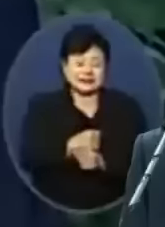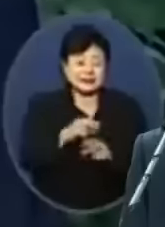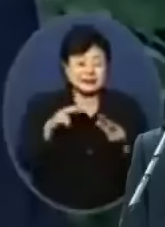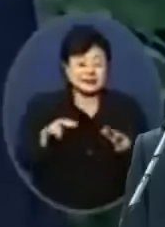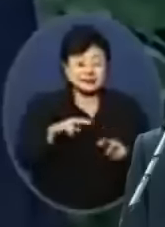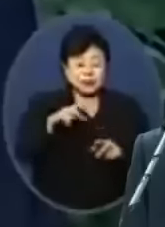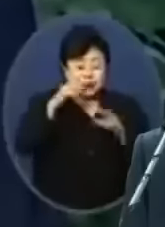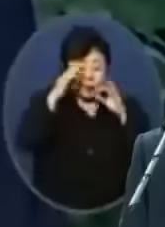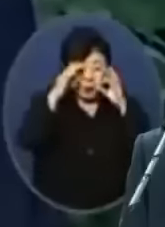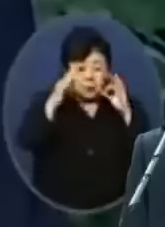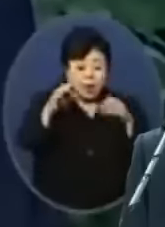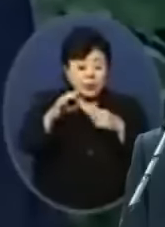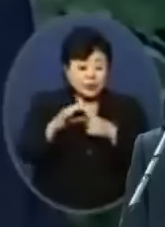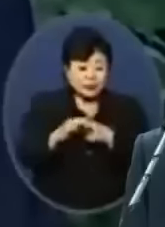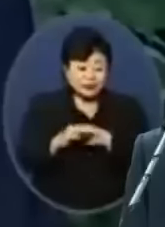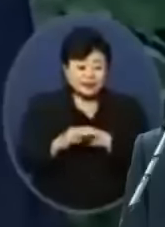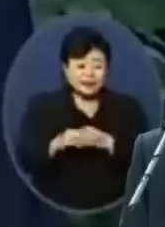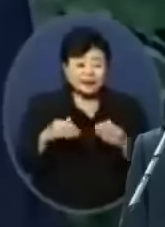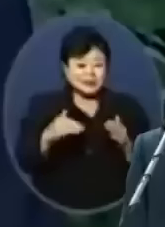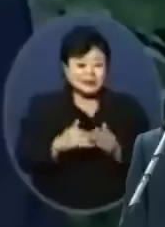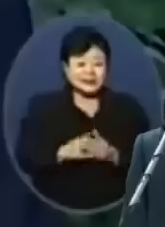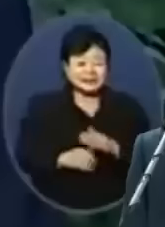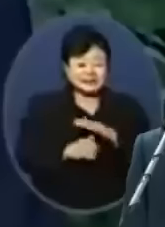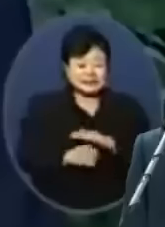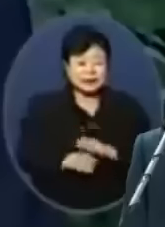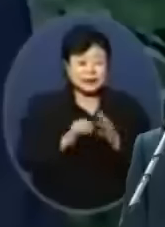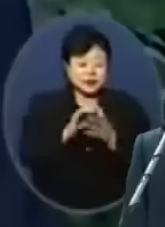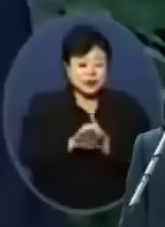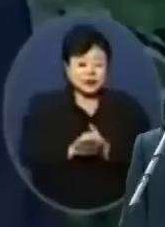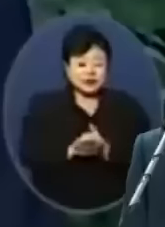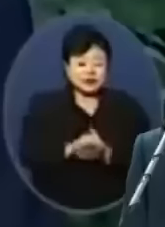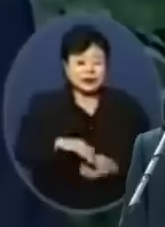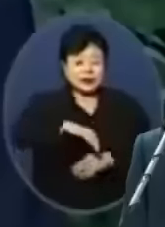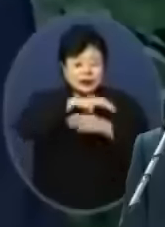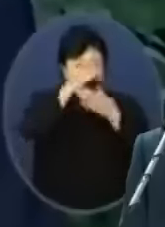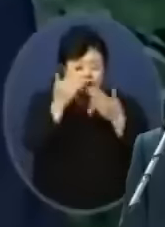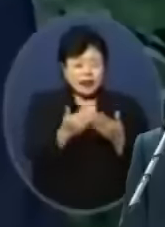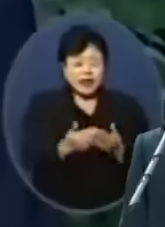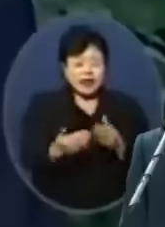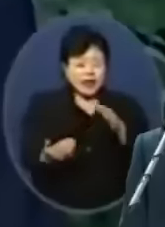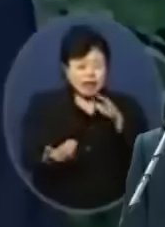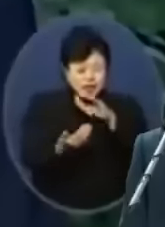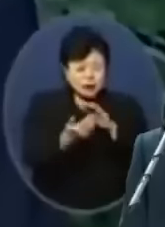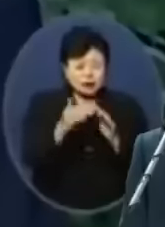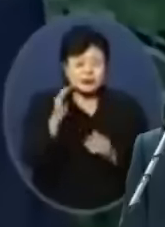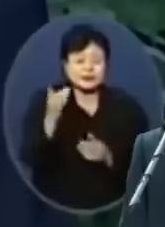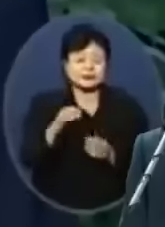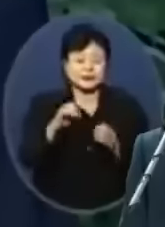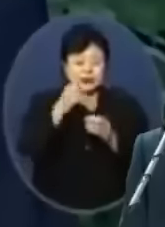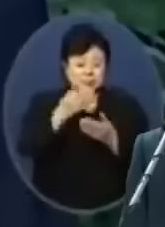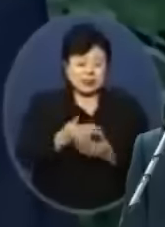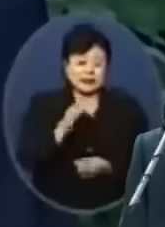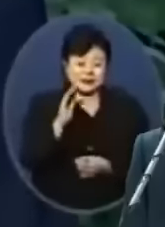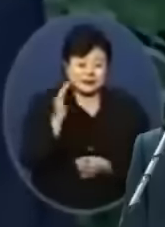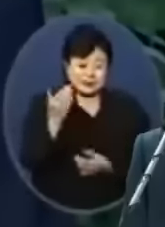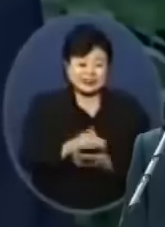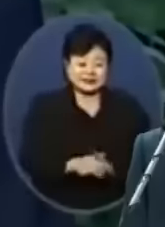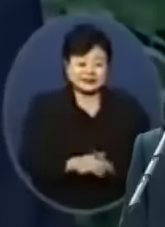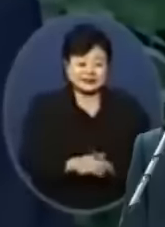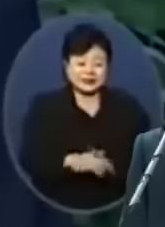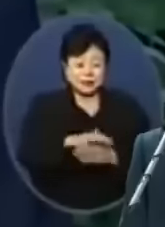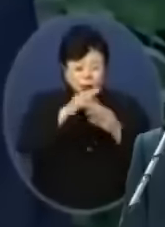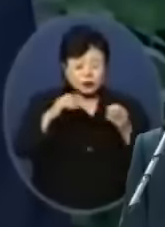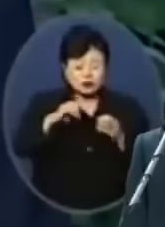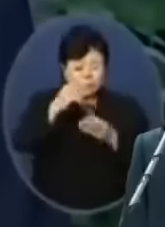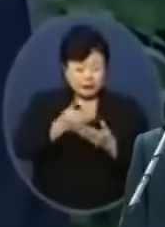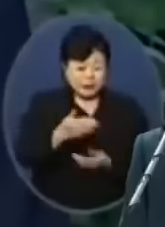지금 돌이켜보면은 끝까지 참고 기도한 것 중에 응답 못 받은 것이 없습니다. 전부